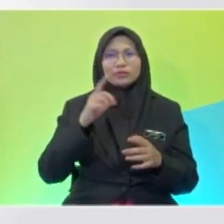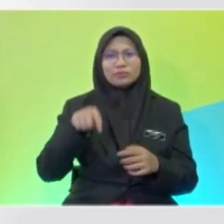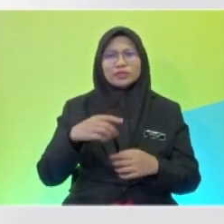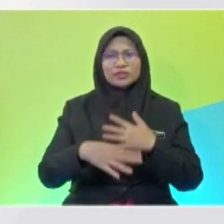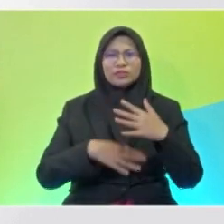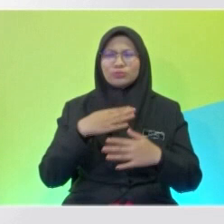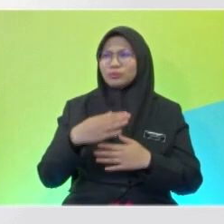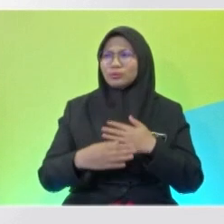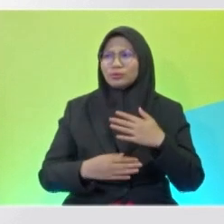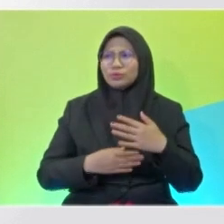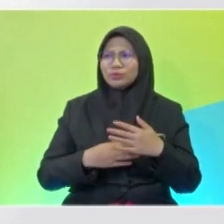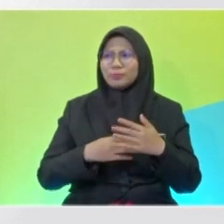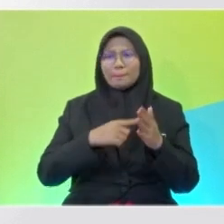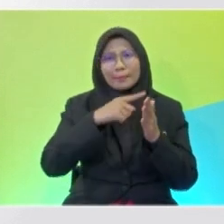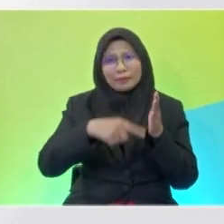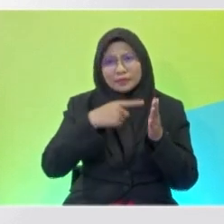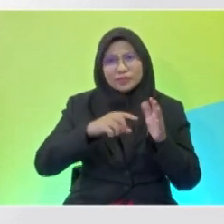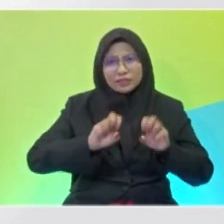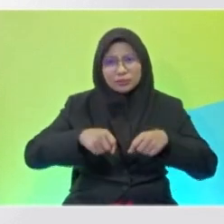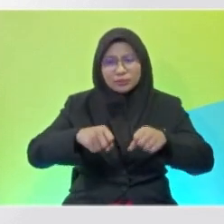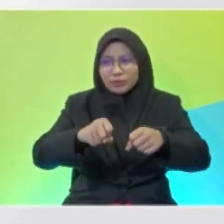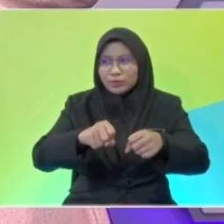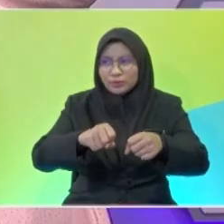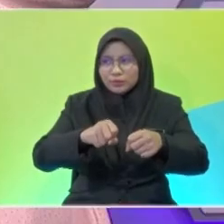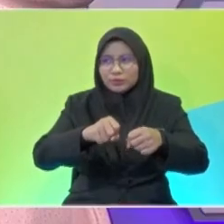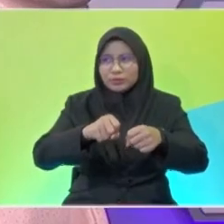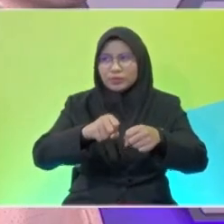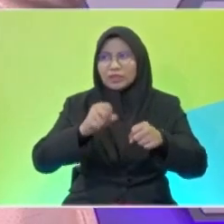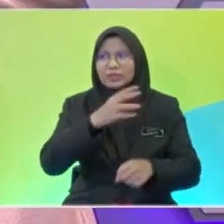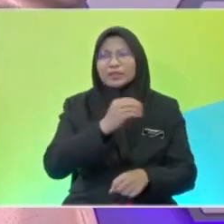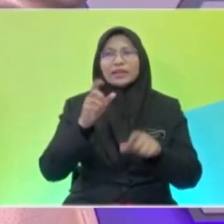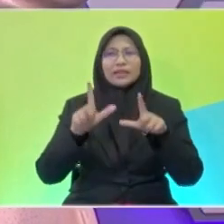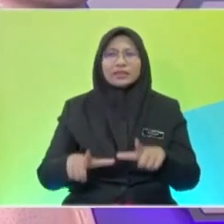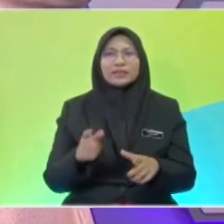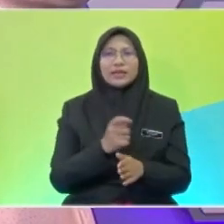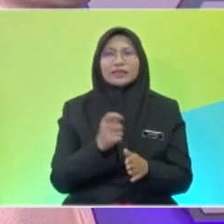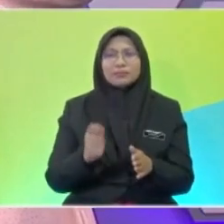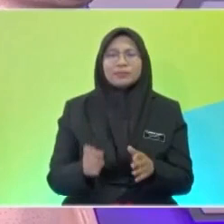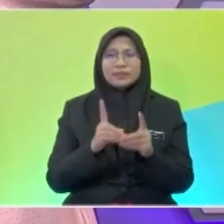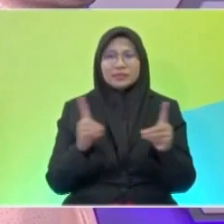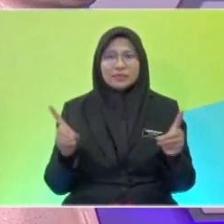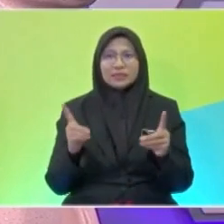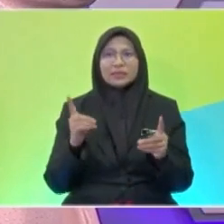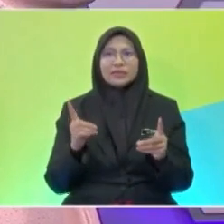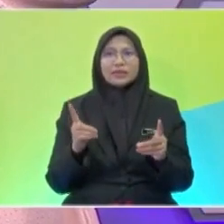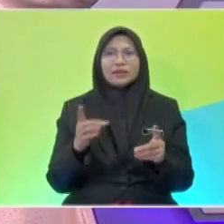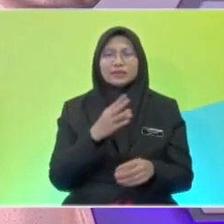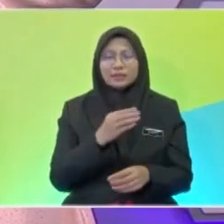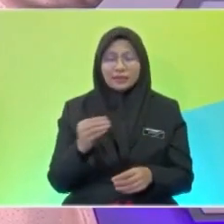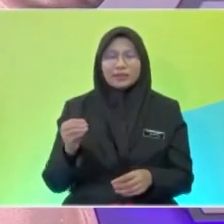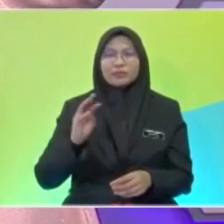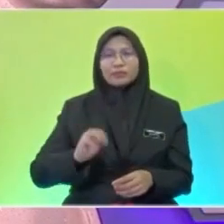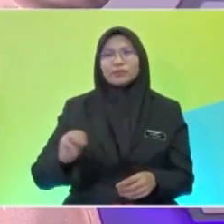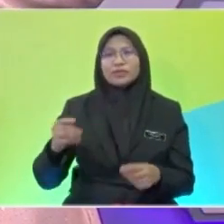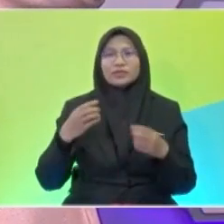bersesuaian ini contoh cadangan jawaban namun sekiranya calon menjawab jawaban lainnya relevan juga boleh diterima dan